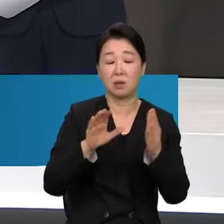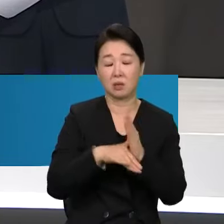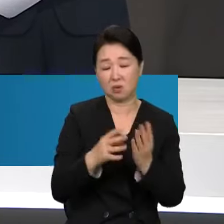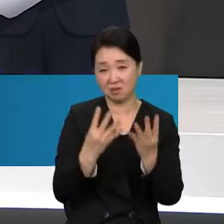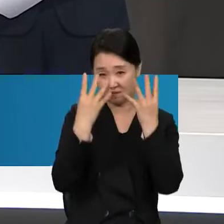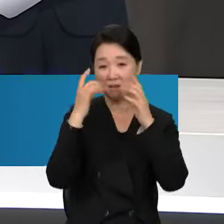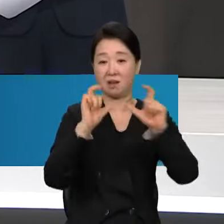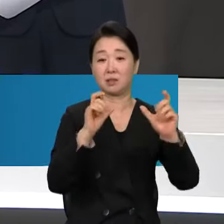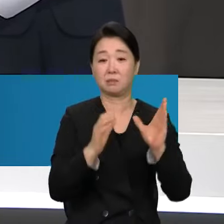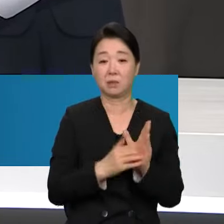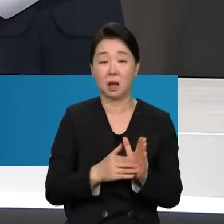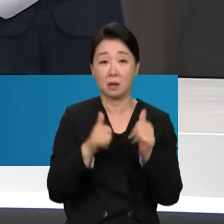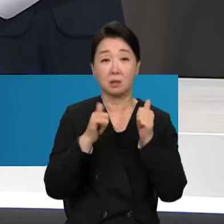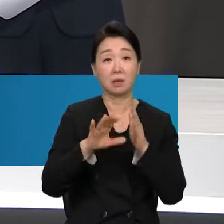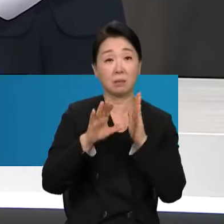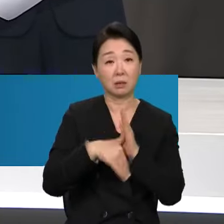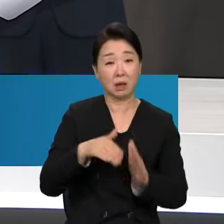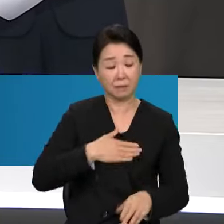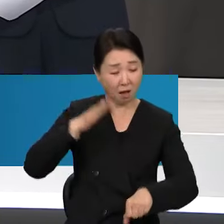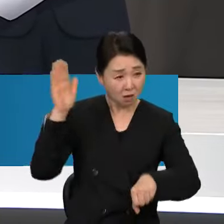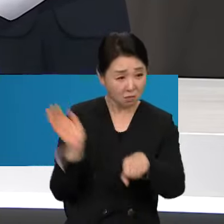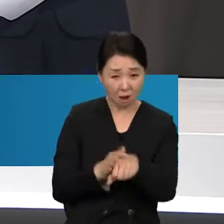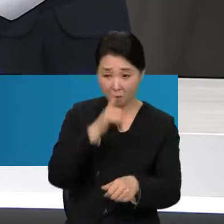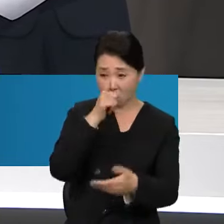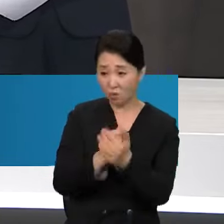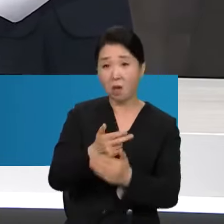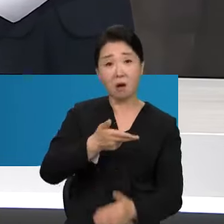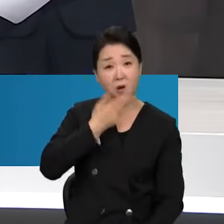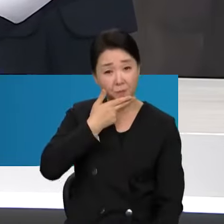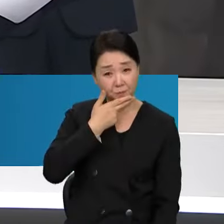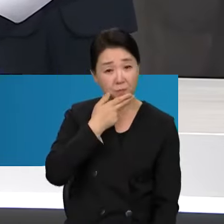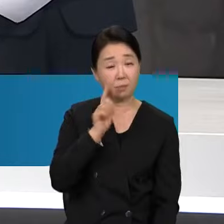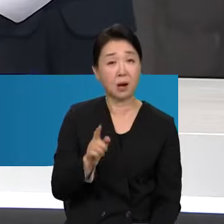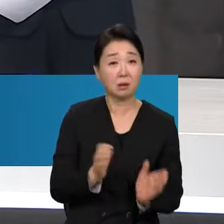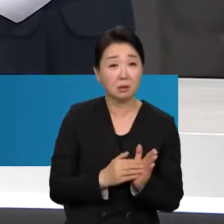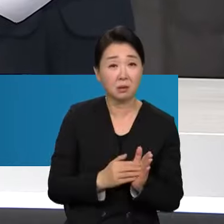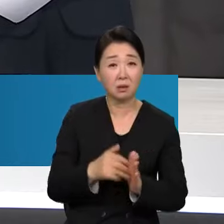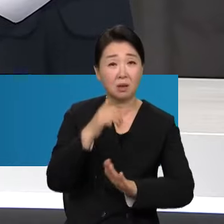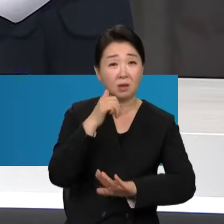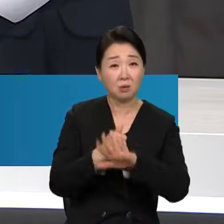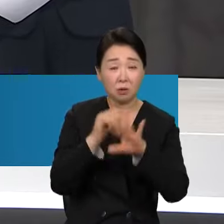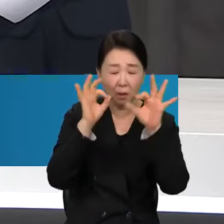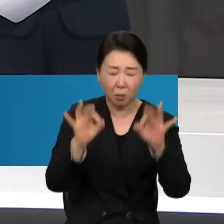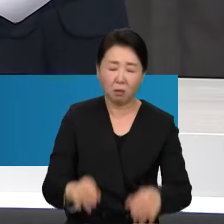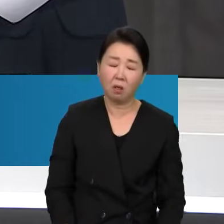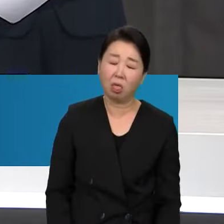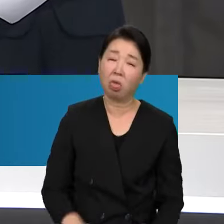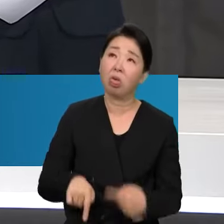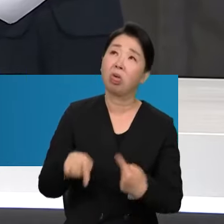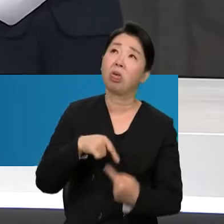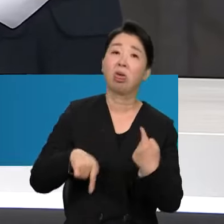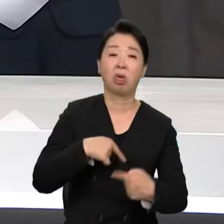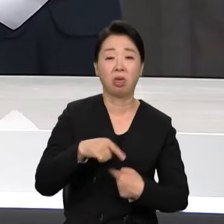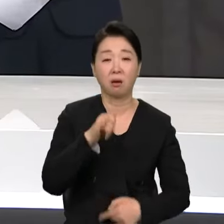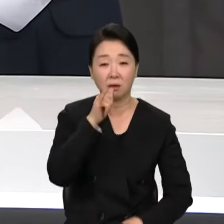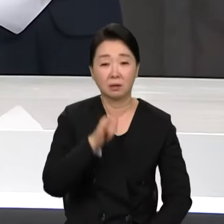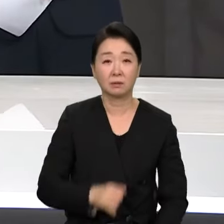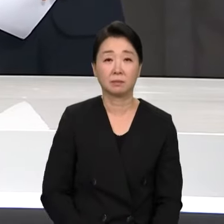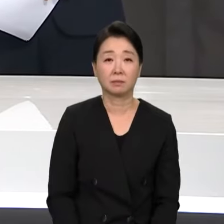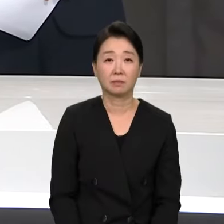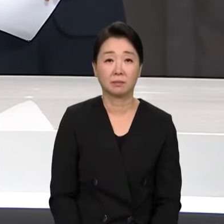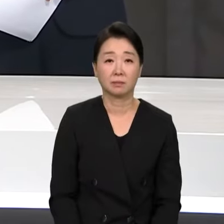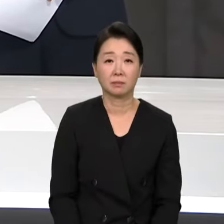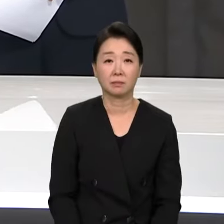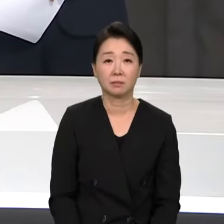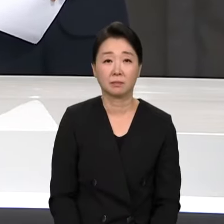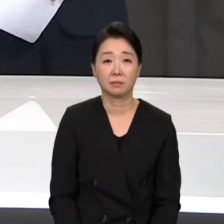받았습니다. 재판 과정에서 자신은 잘못한 게 없다고 주장해온 조두순은 결과를 듣고 횡설수설하기도 했습니다. 이한길